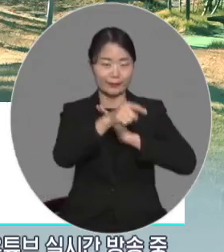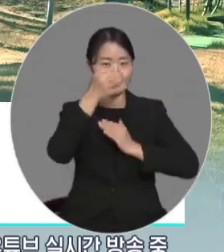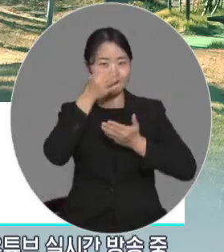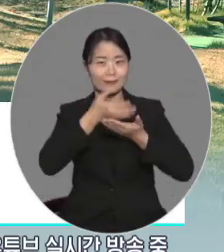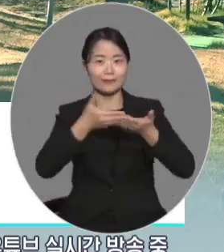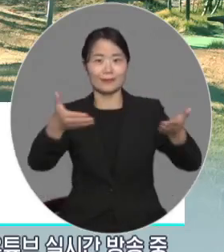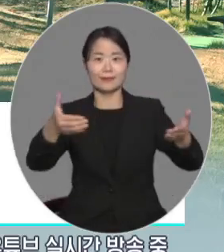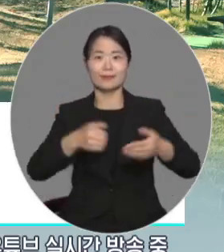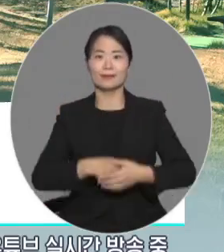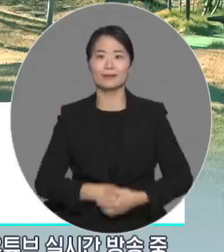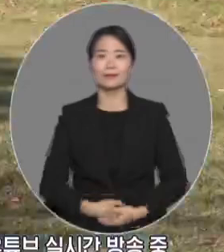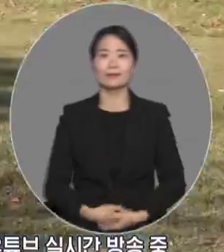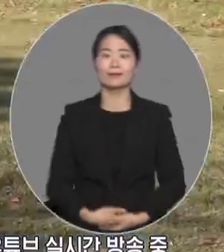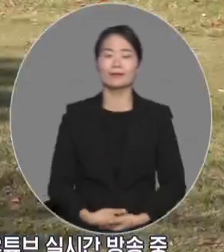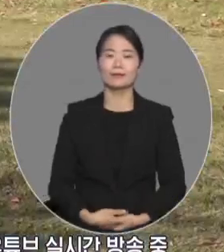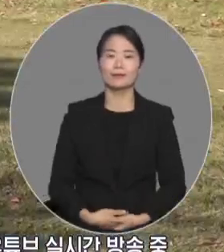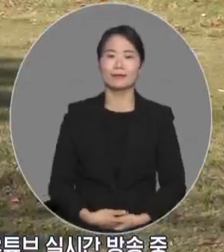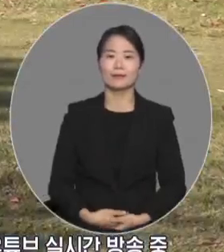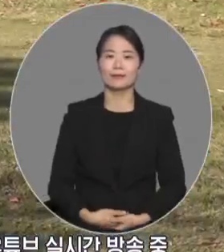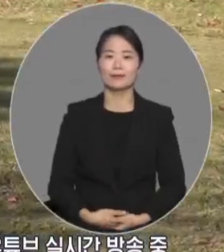기자입니다.